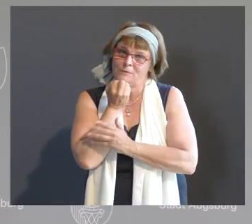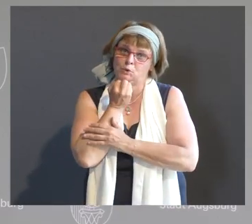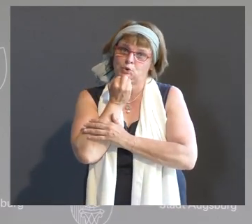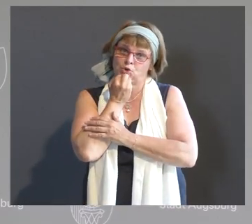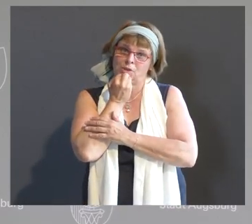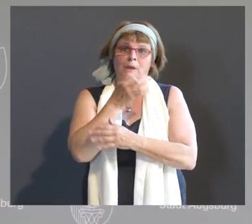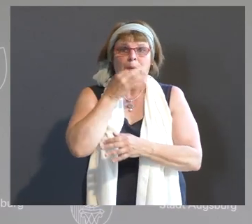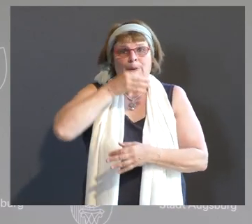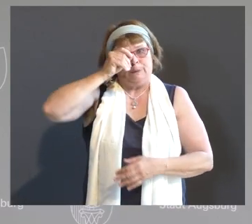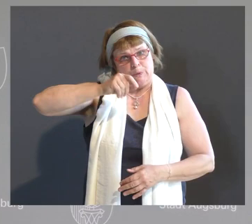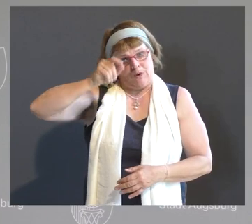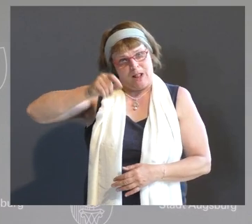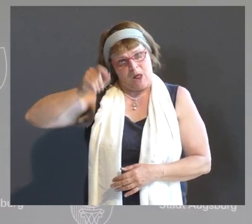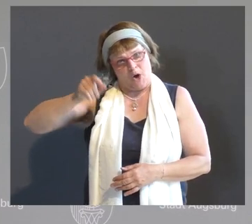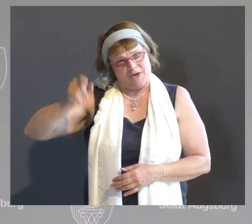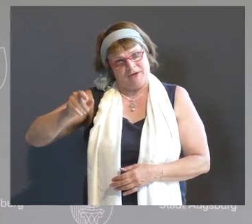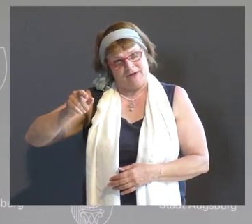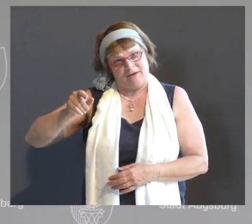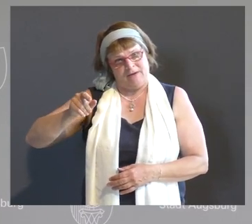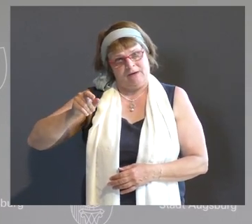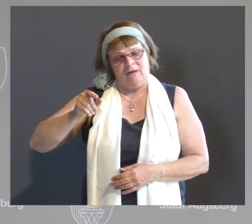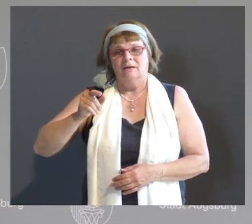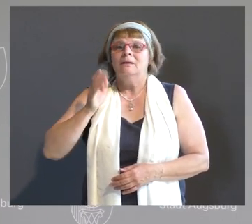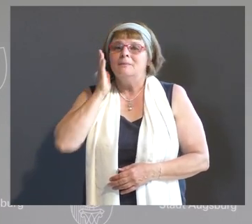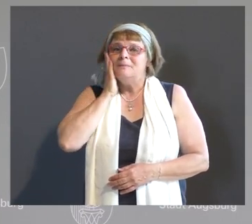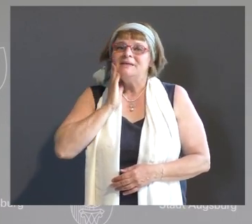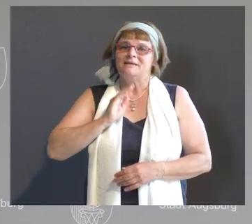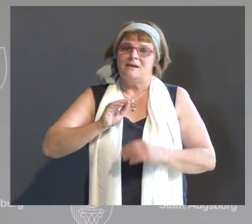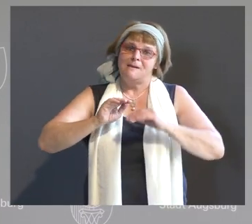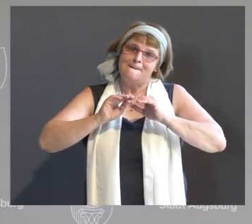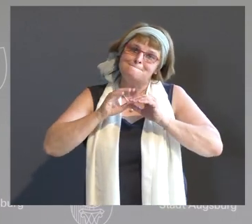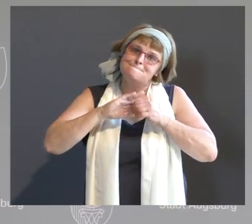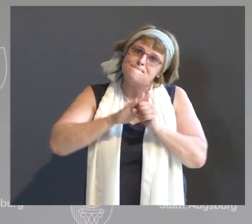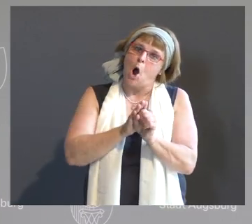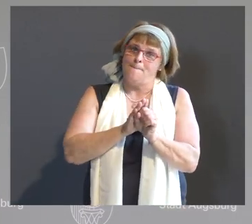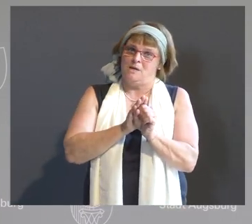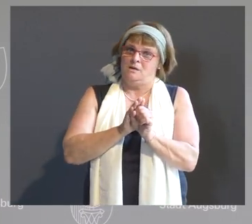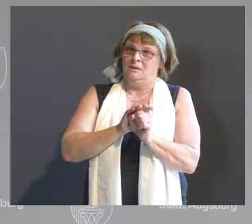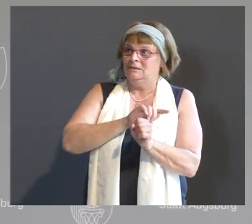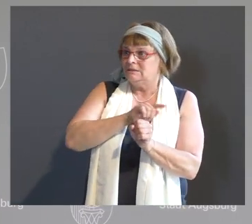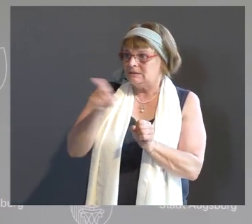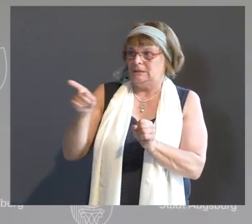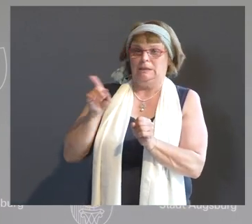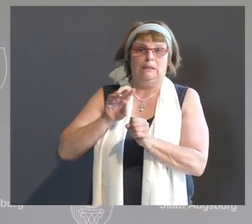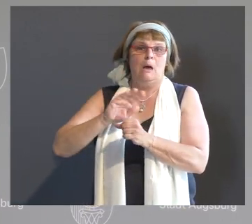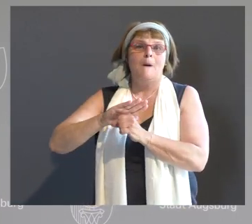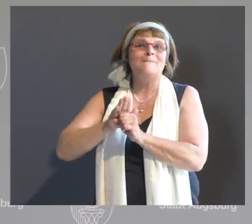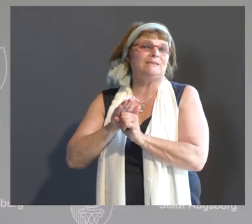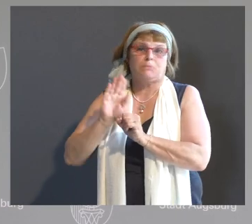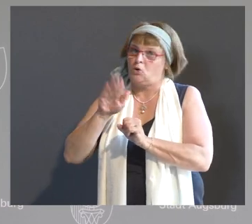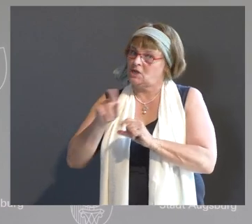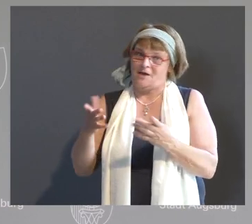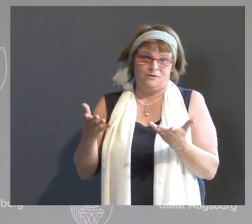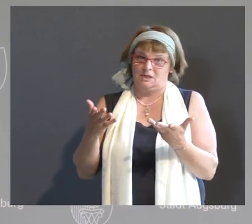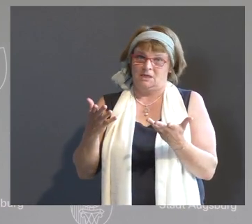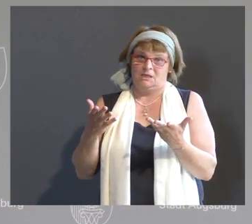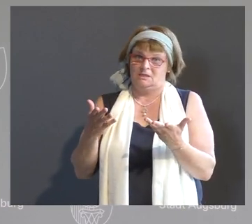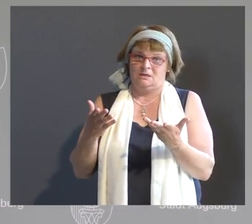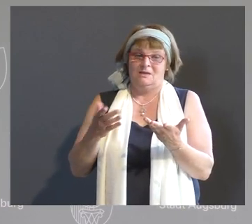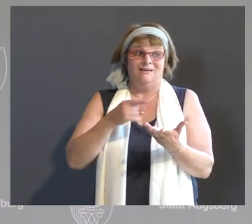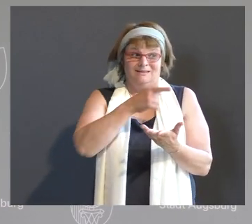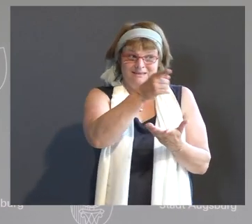Sie sich nicht von diesem Mob missbrauchen. Distanzieren Sie sich von diesen Straftätern, die Ihren guten Namen für